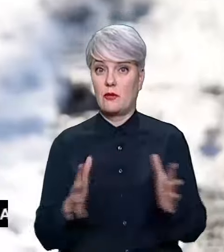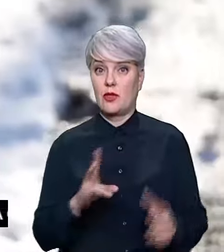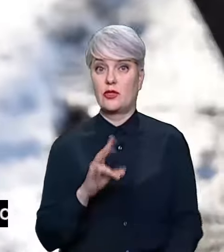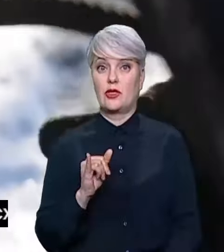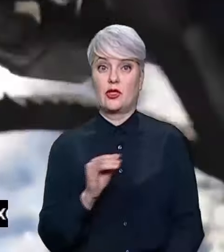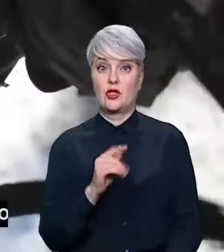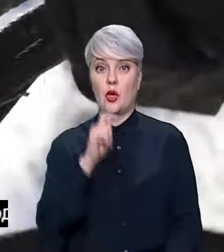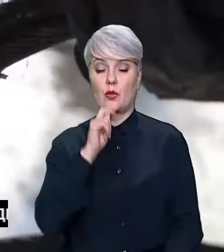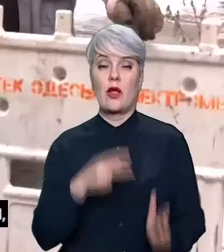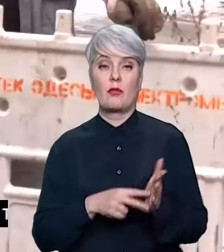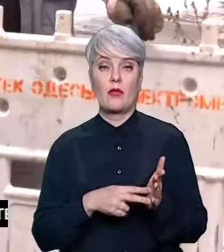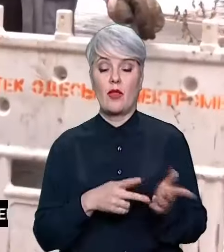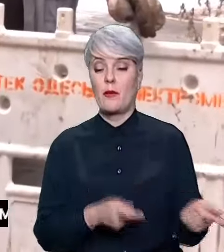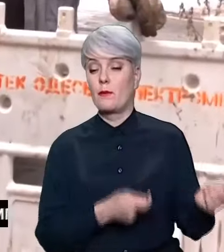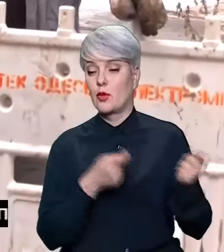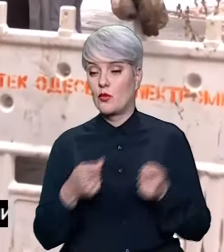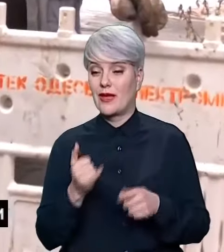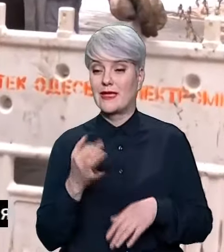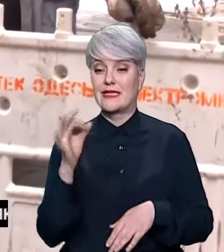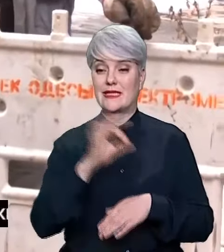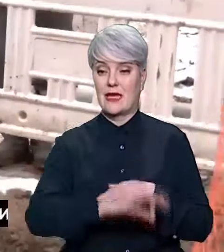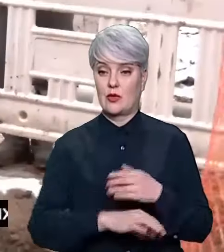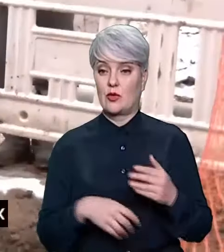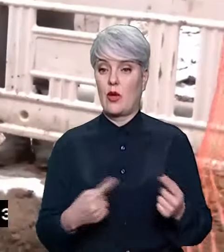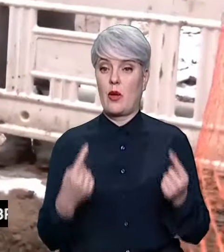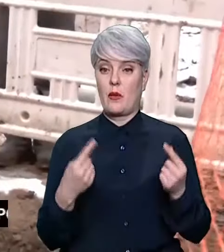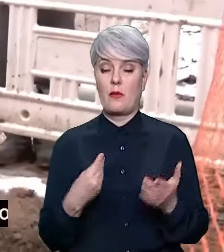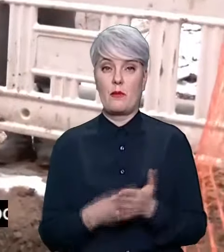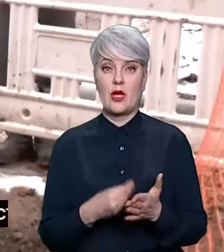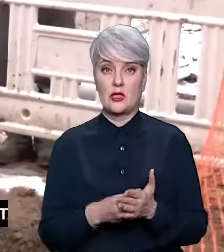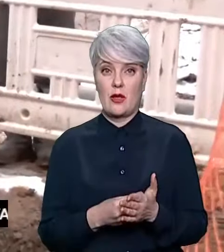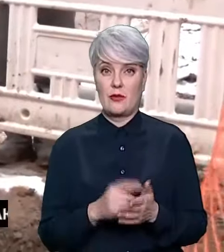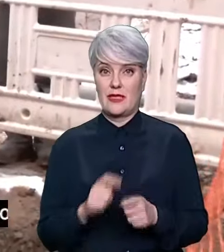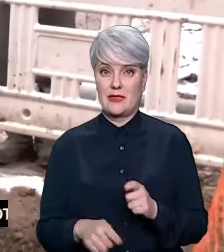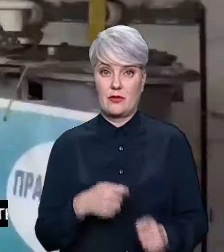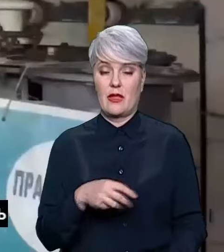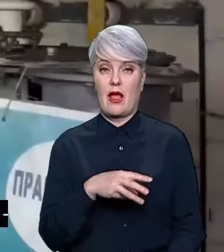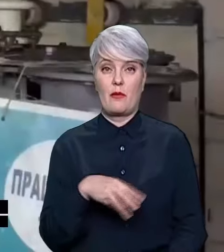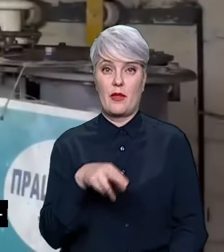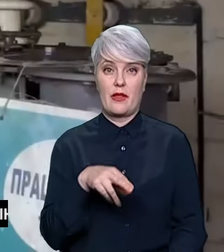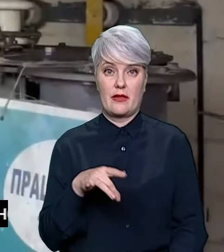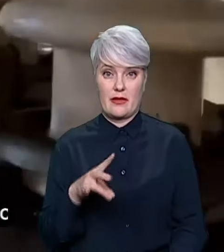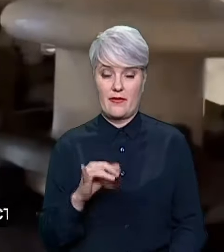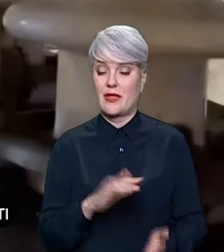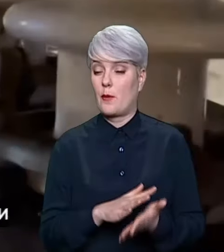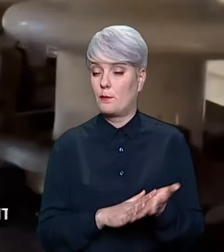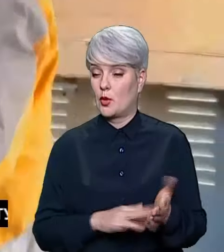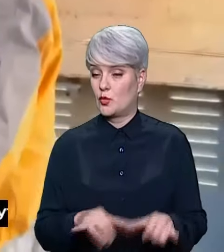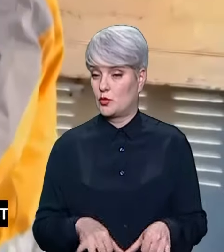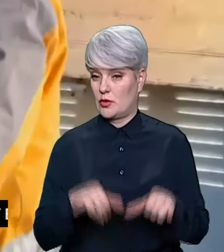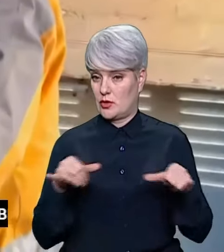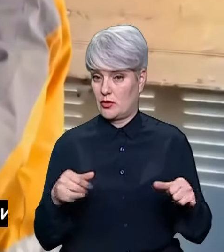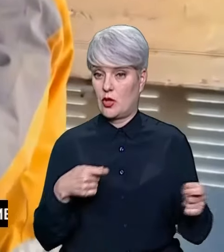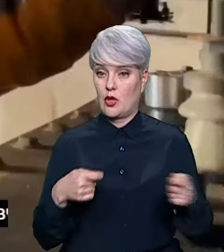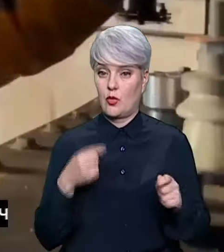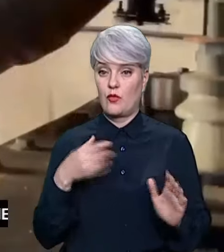планувала імпортувати із Заходу цієї зими. Масштаби збитків вже вимірюються мільярдами гривень і продовжують зростати. Зараз